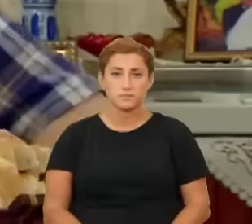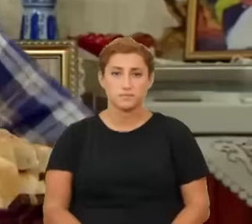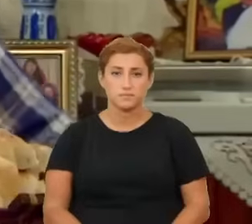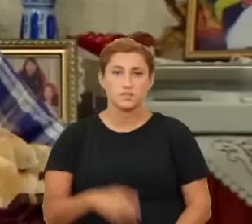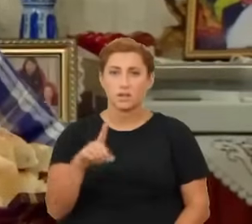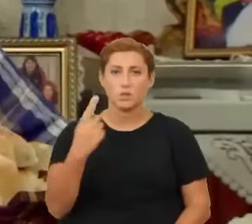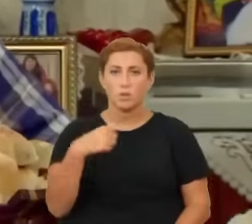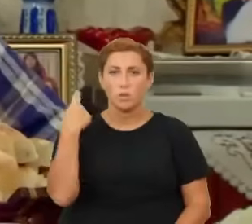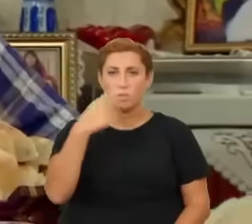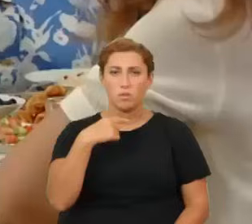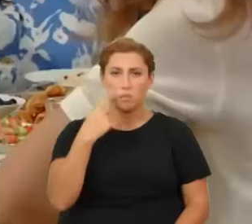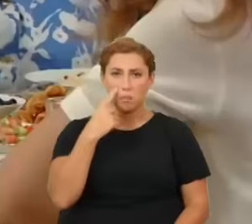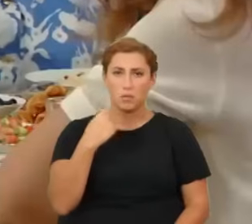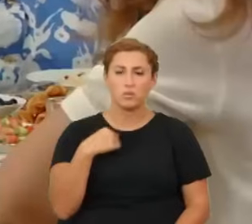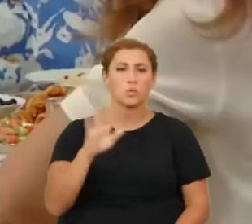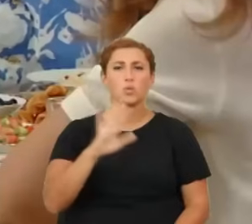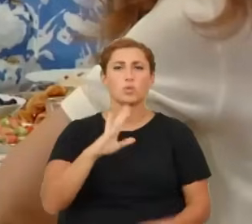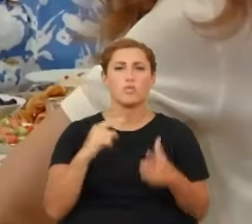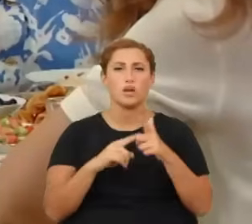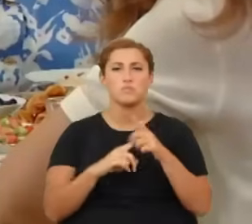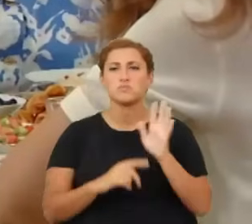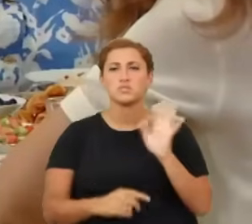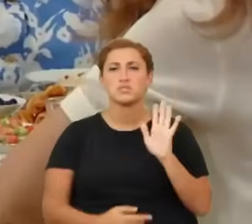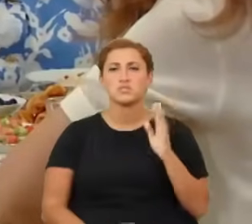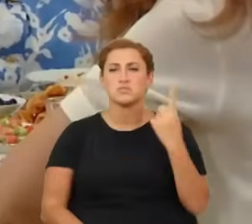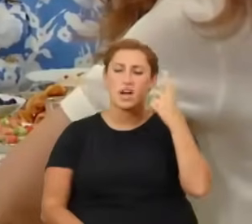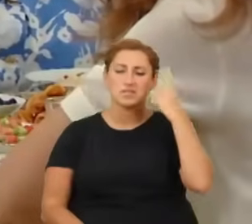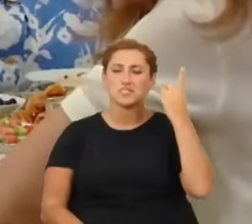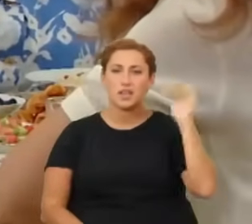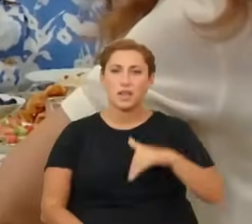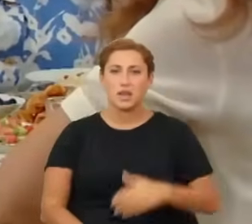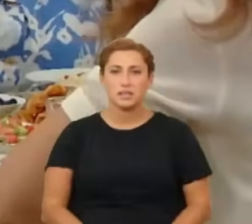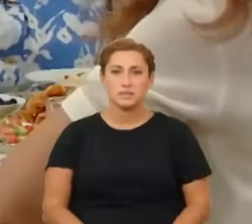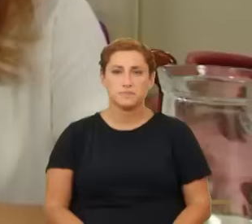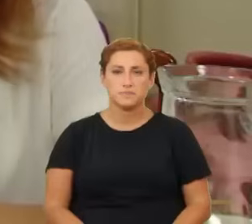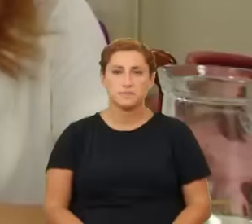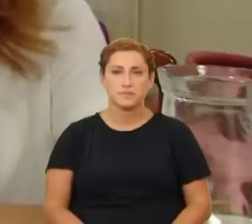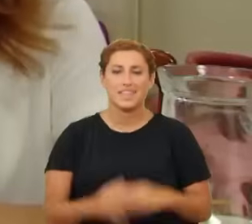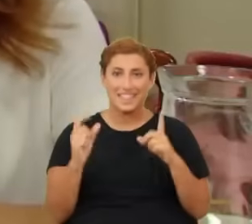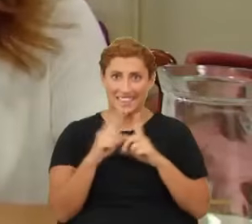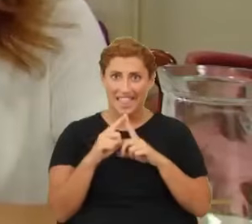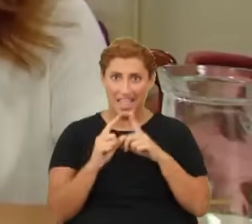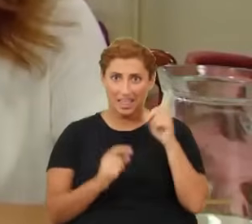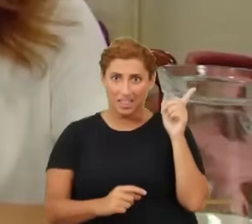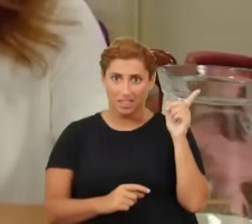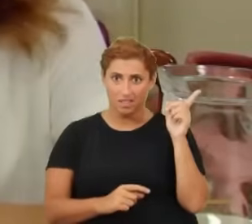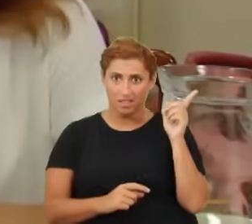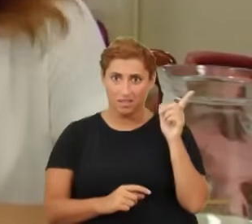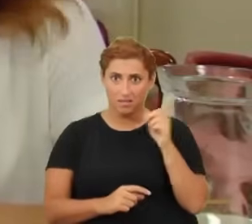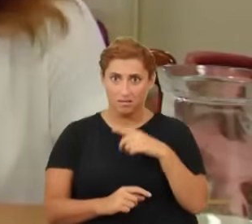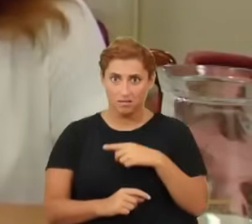Sen niye öyle bulanık baktın ki bana? Yok yok Fehmiciğim. Aklıma başka bir şey. Dilek'le